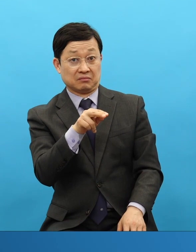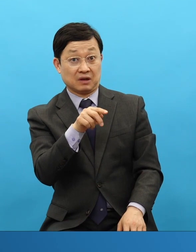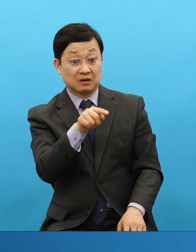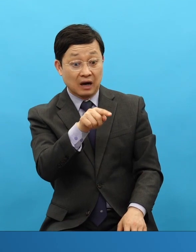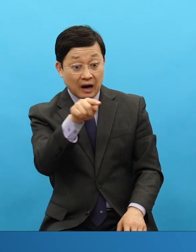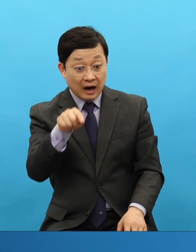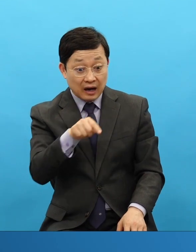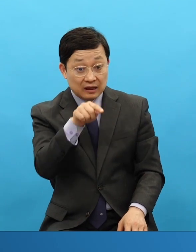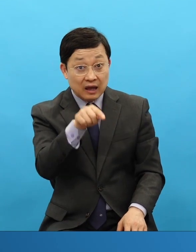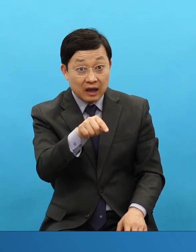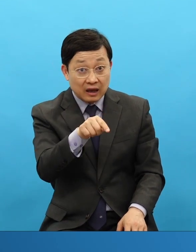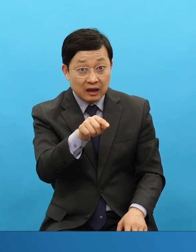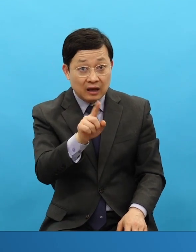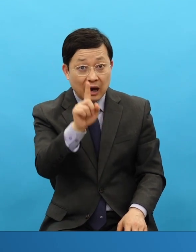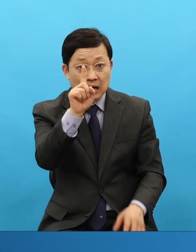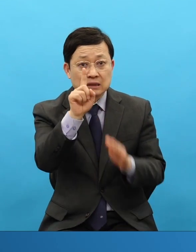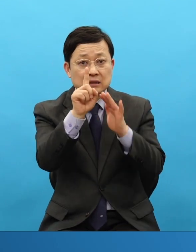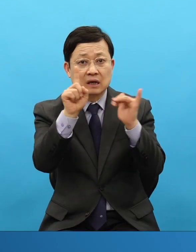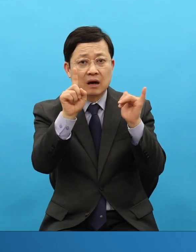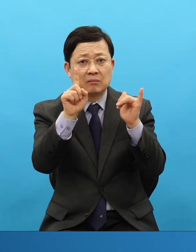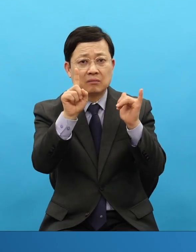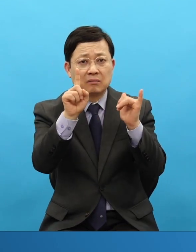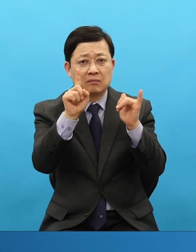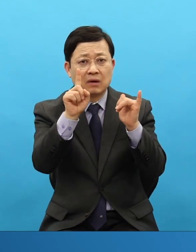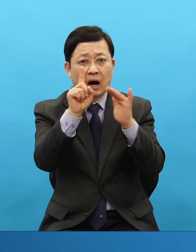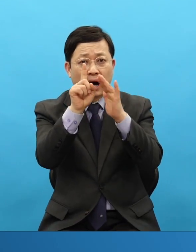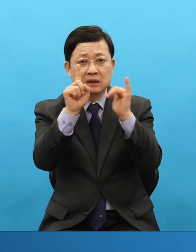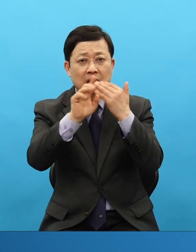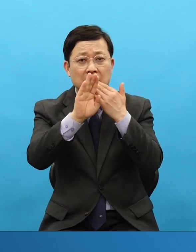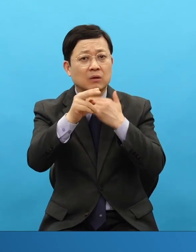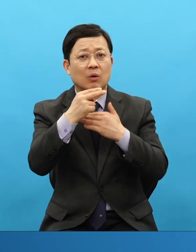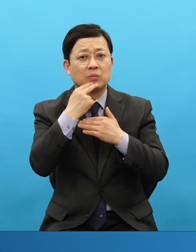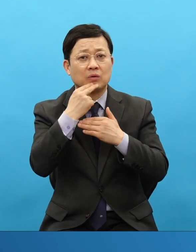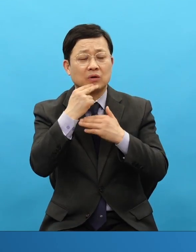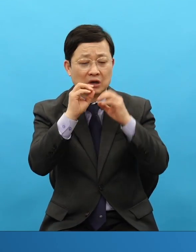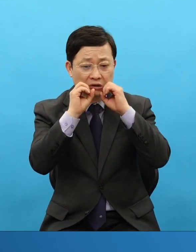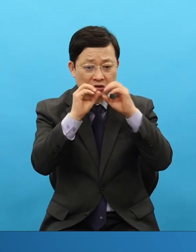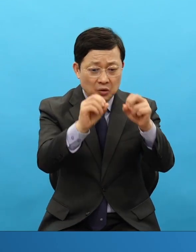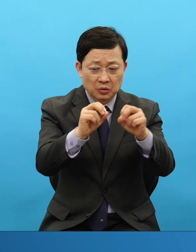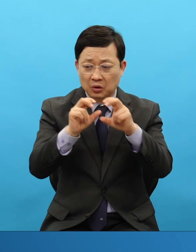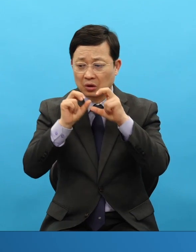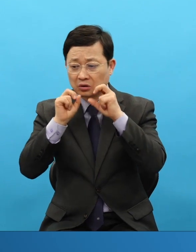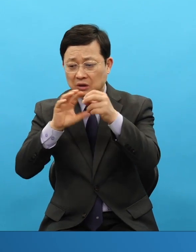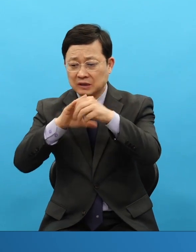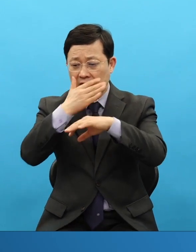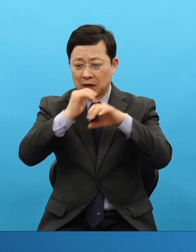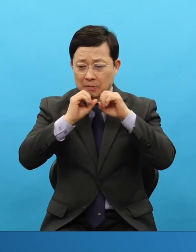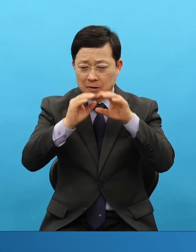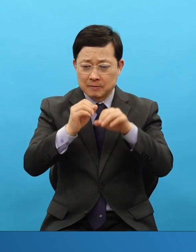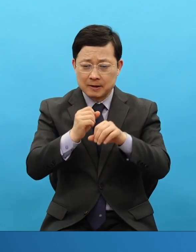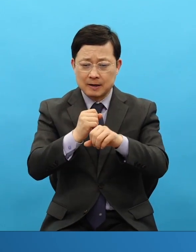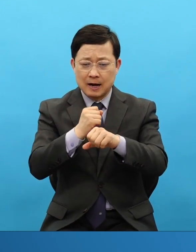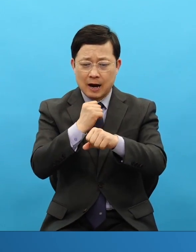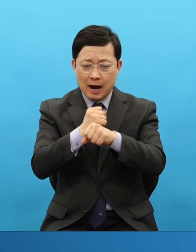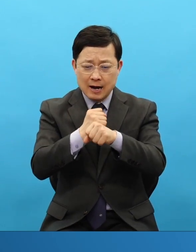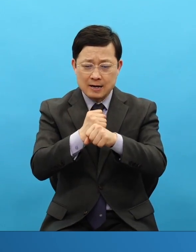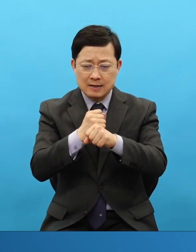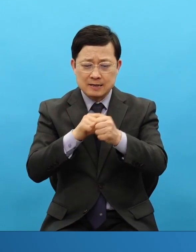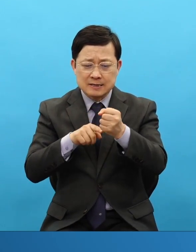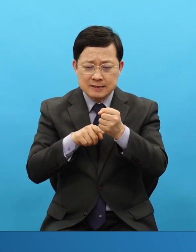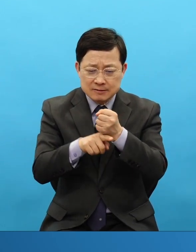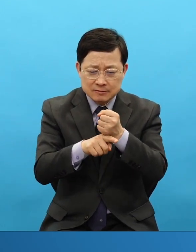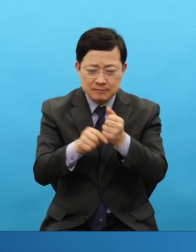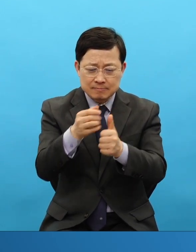사람이 한 명밖에 없었어요. There was only one person who knew 전도, this. 선교, 세계복음화 해야 된다는 걸 아는 사람이